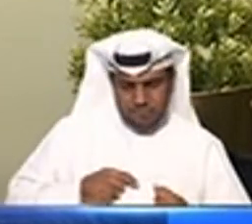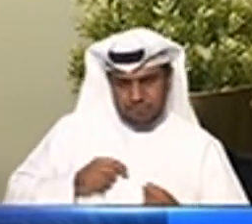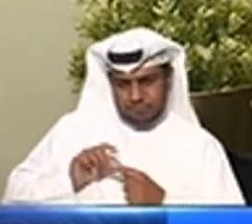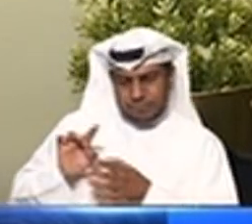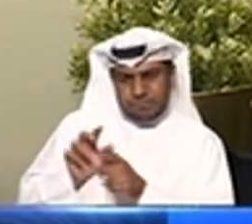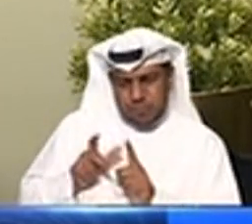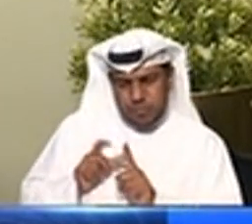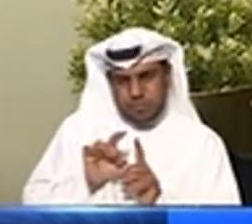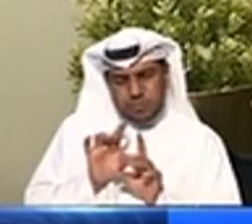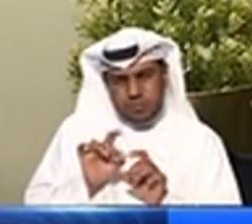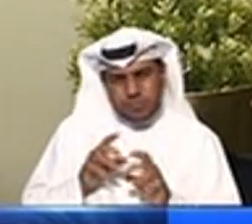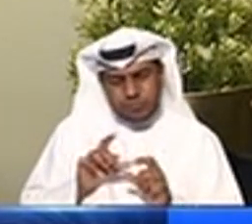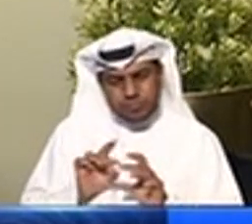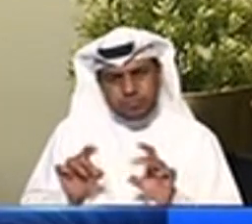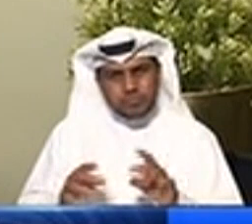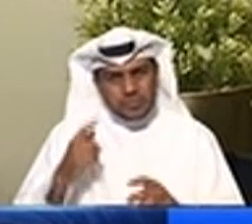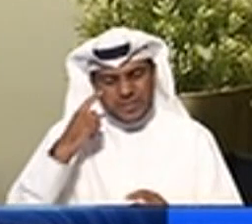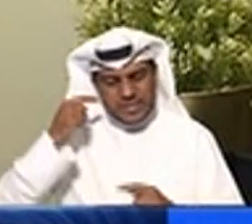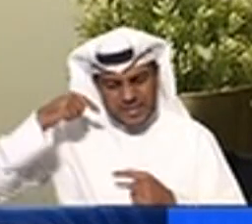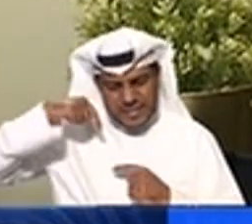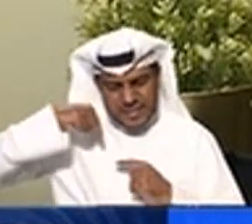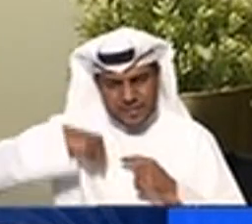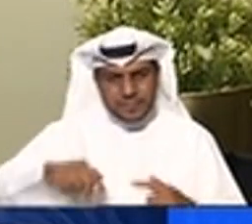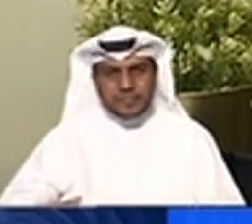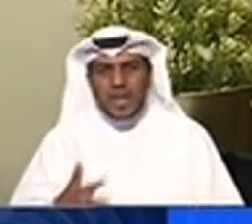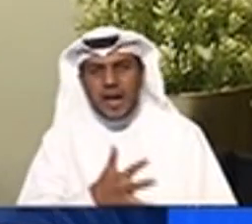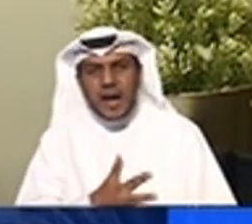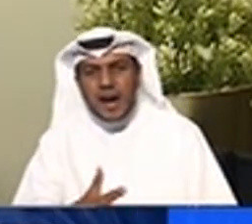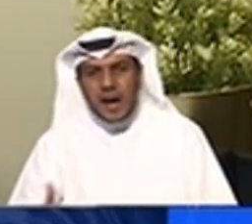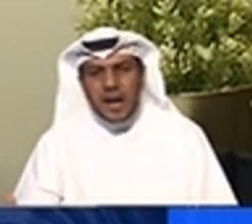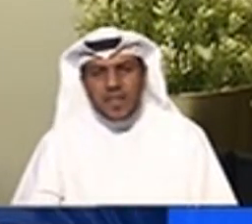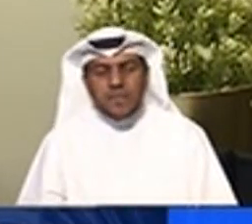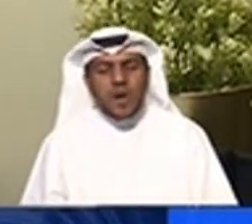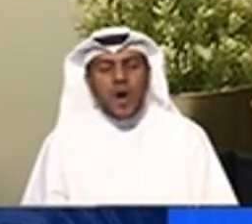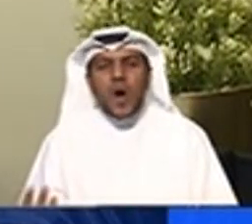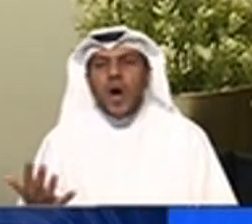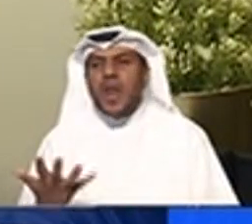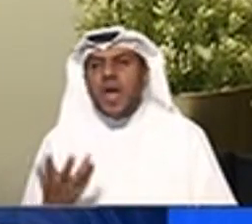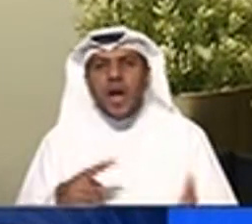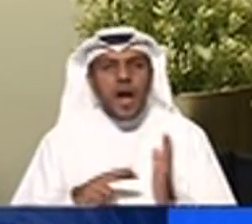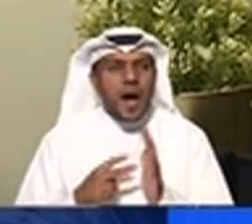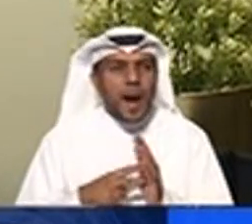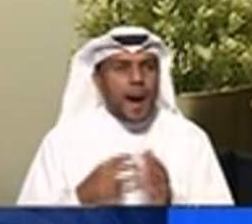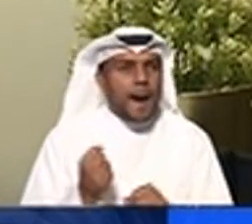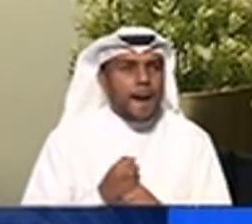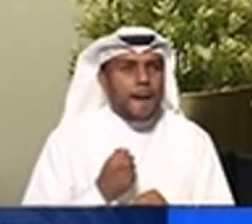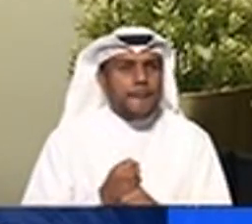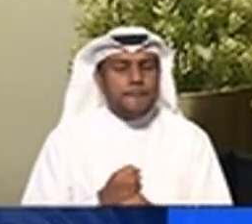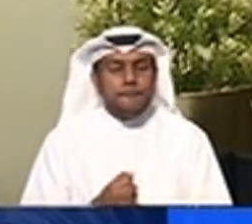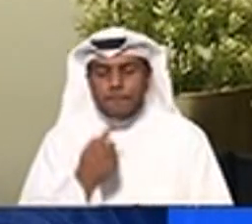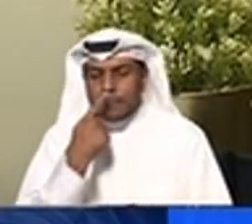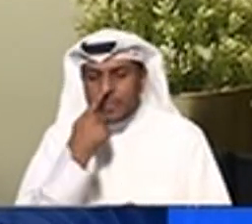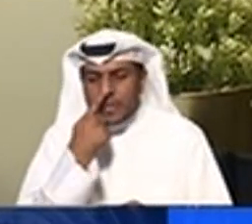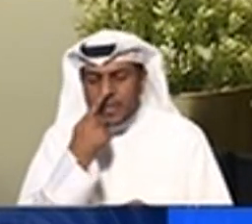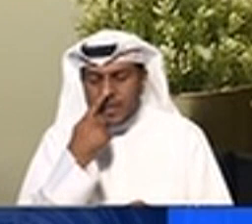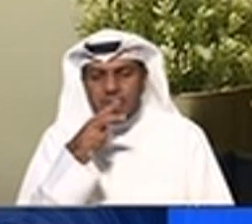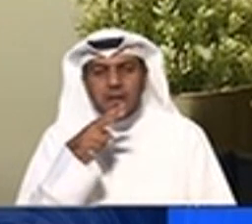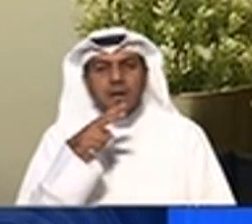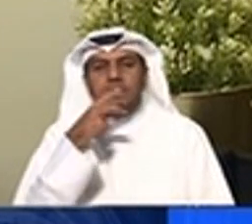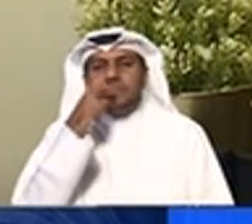هذا يعني يحتاج إلى مدخل إلى جسم الإنسان عن طريق مثلا الجهاز التنفسي أو الجهاز